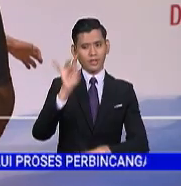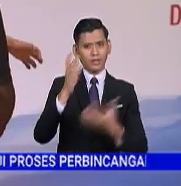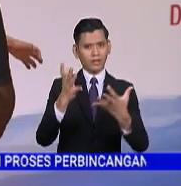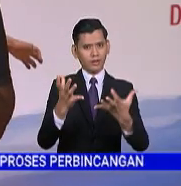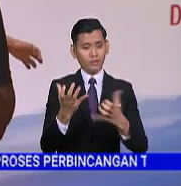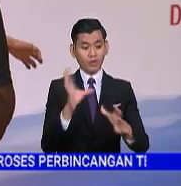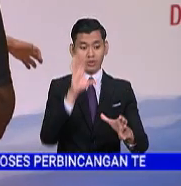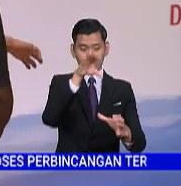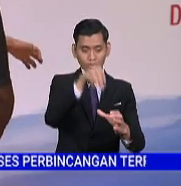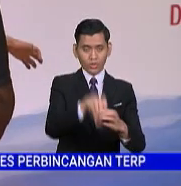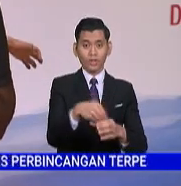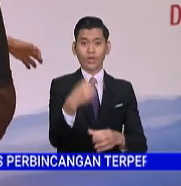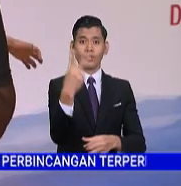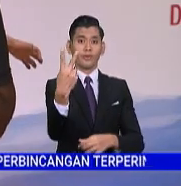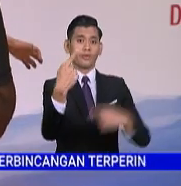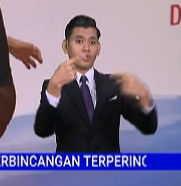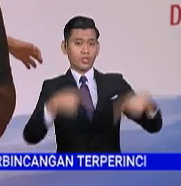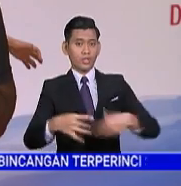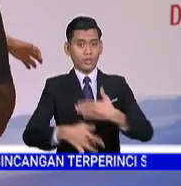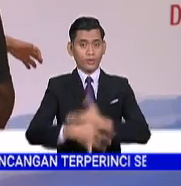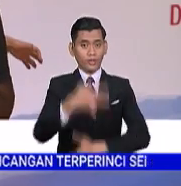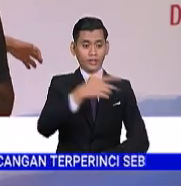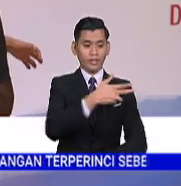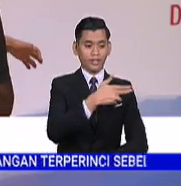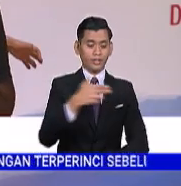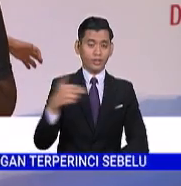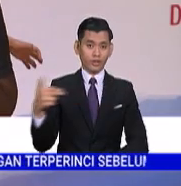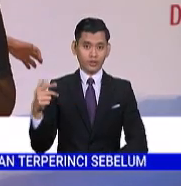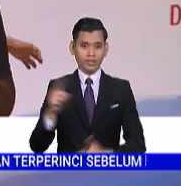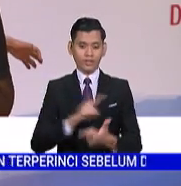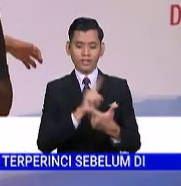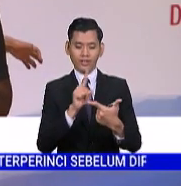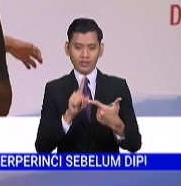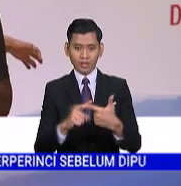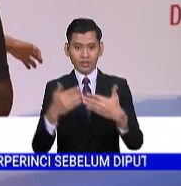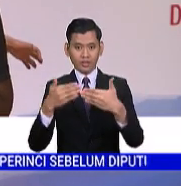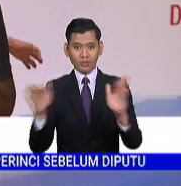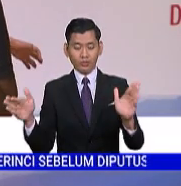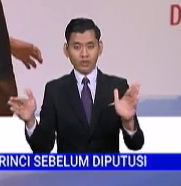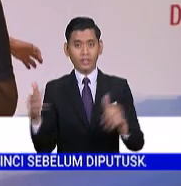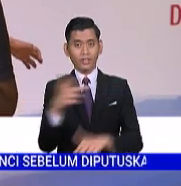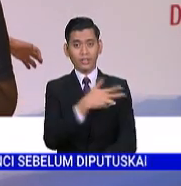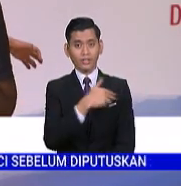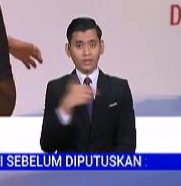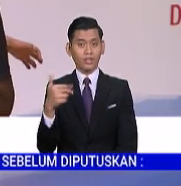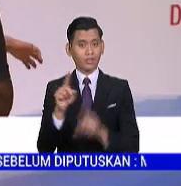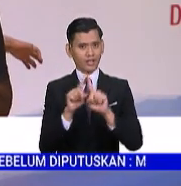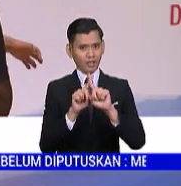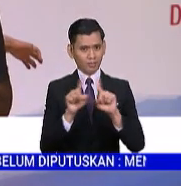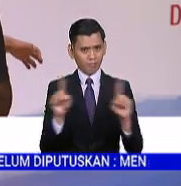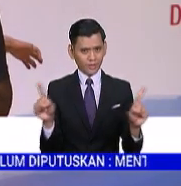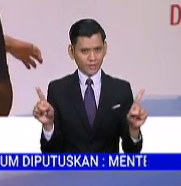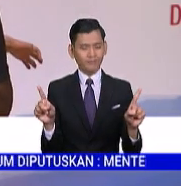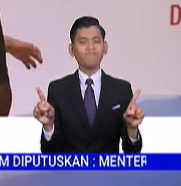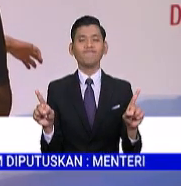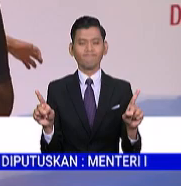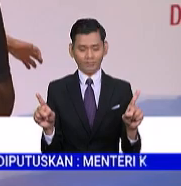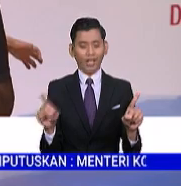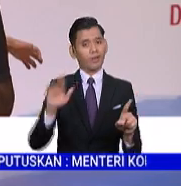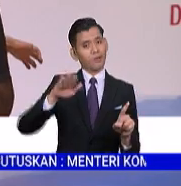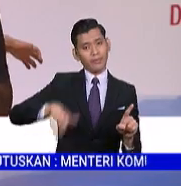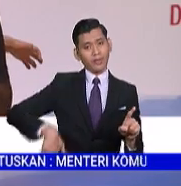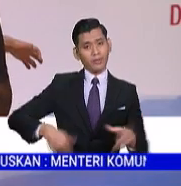tidak menyertai dua kejohanan awal iaitu Indonesia Masters dan Terbuka Indonesia. Namun beliau belum